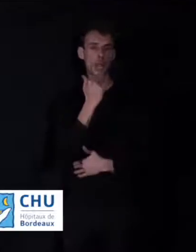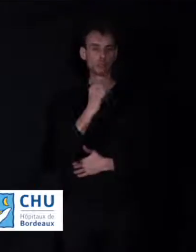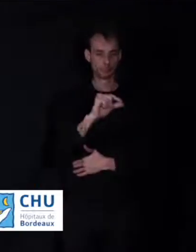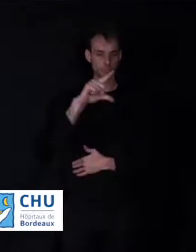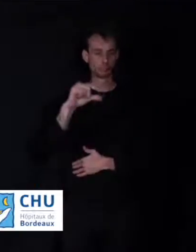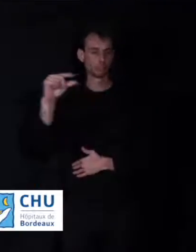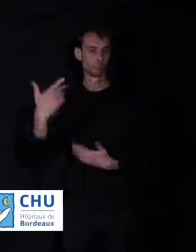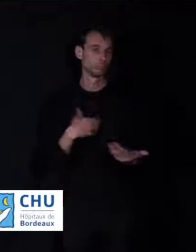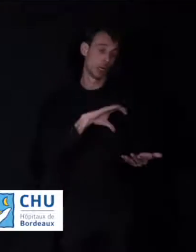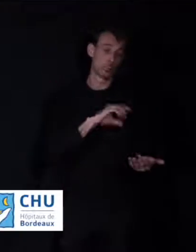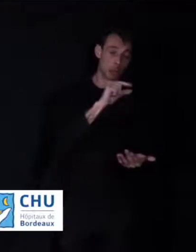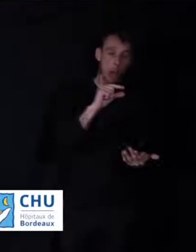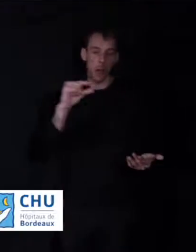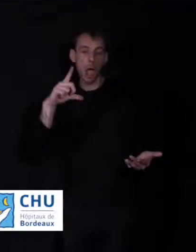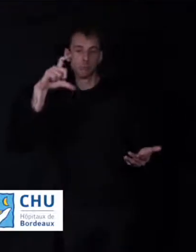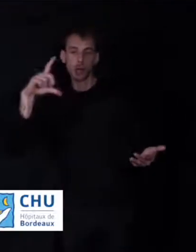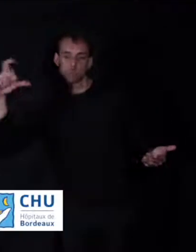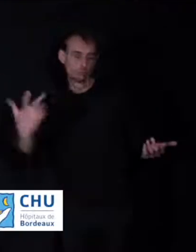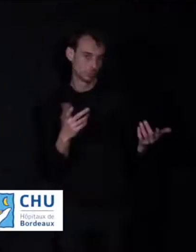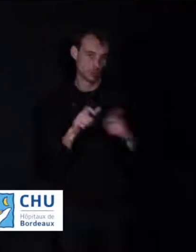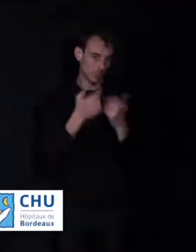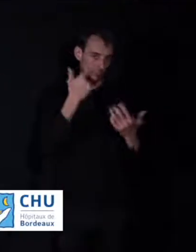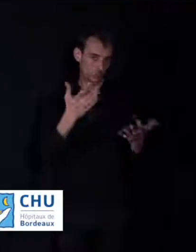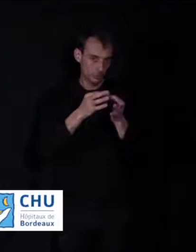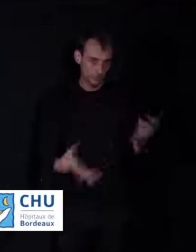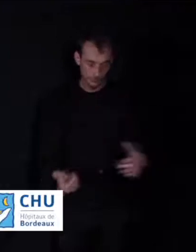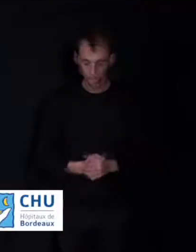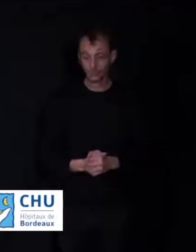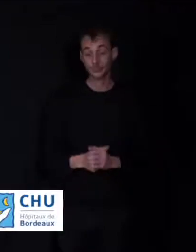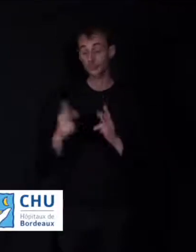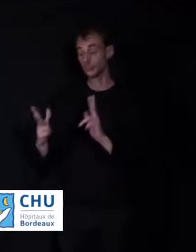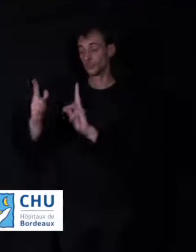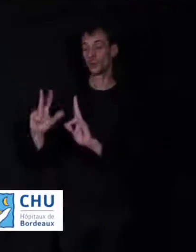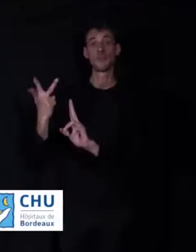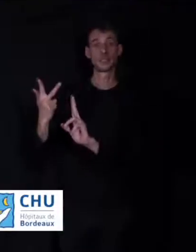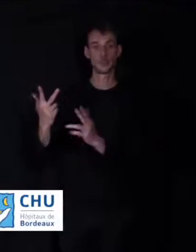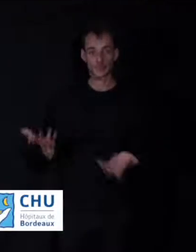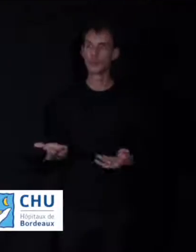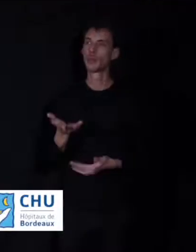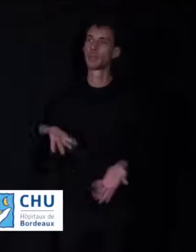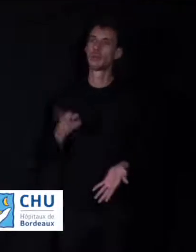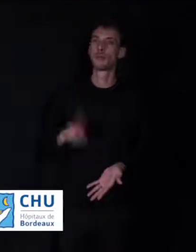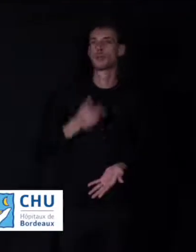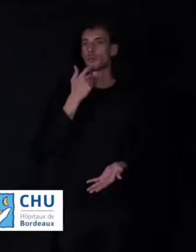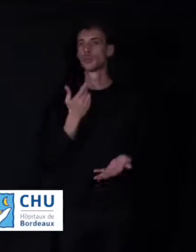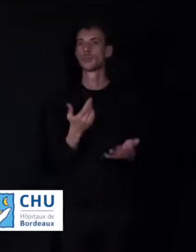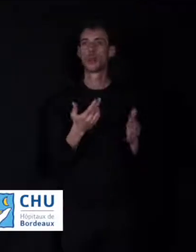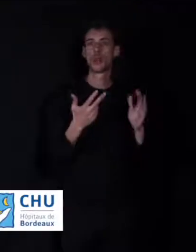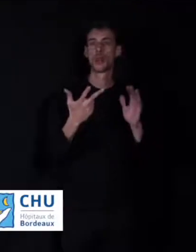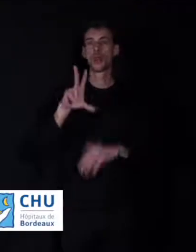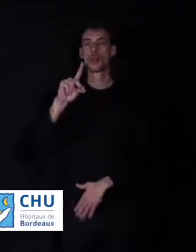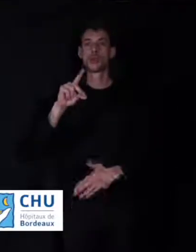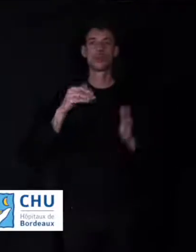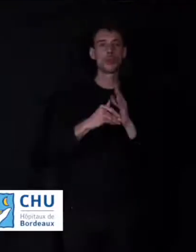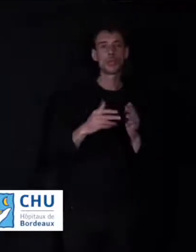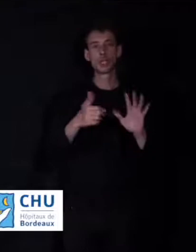de suite. Et la phase 3, où là on va étudier le vaccin. Donc actuellement, les phases 3, c'est 30 000, 60 000 personnes, donc